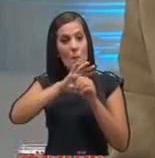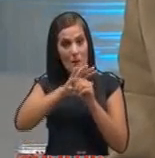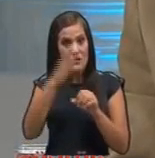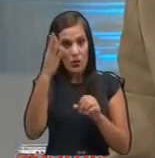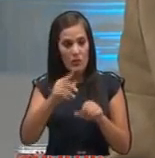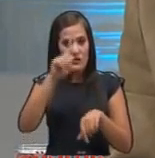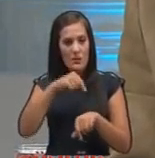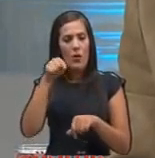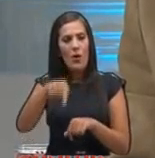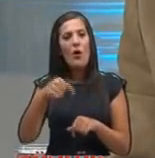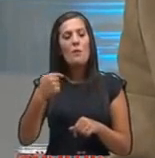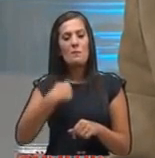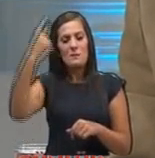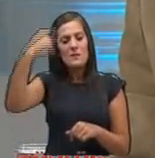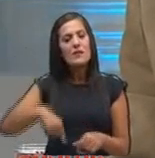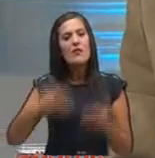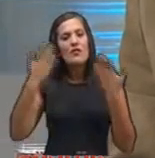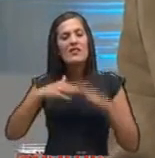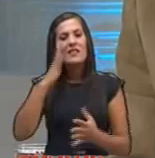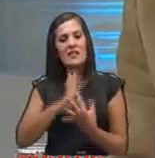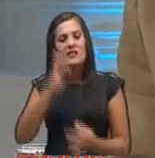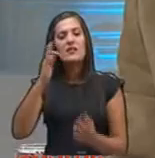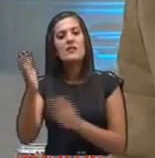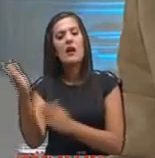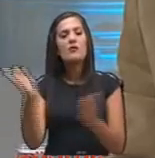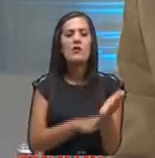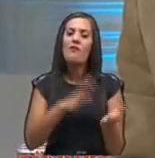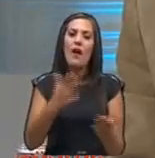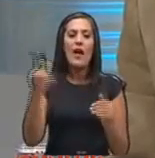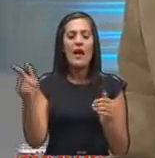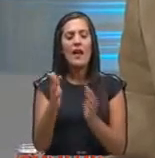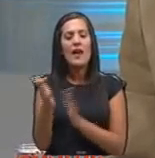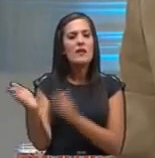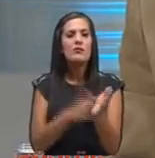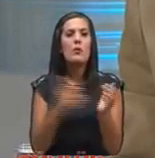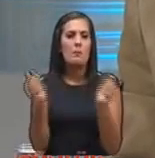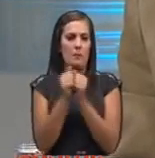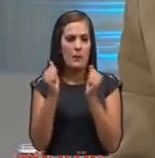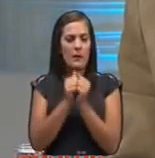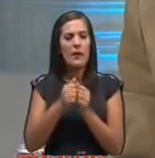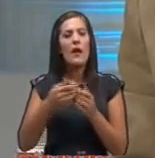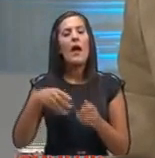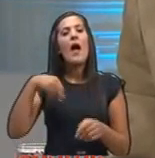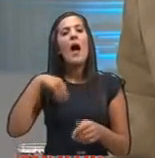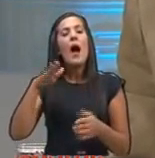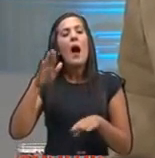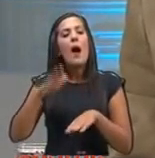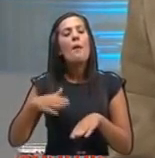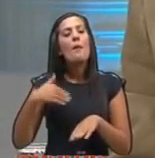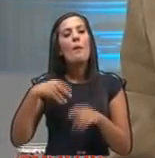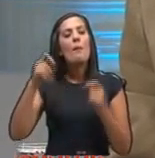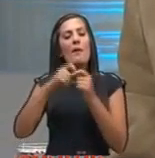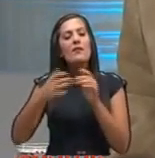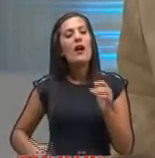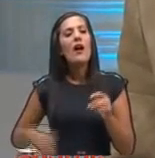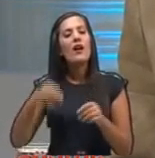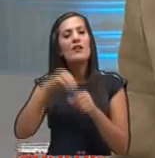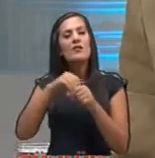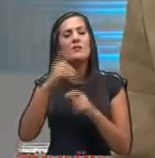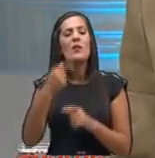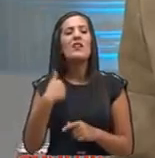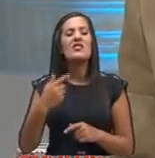takdirde bu bizde kişinin sağ veya sol veya her ikisi birden bacaklarında bir takım şikayetlere yol açar